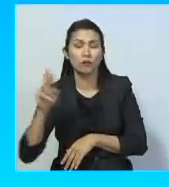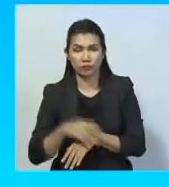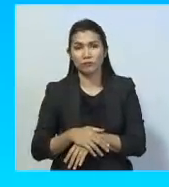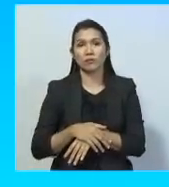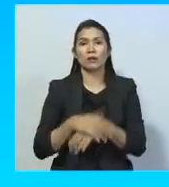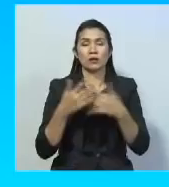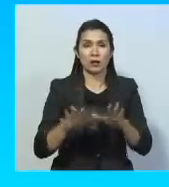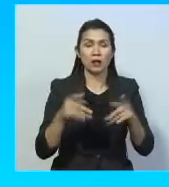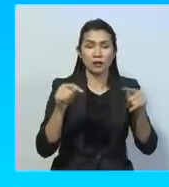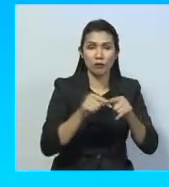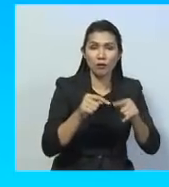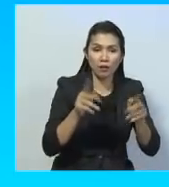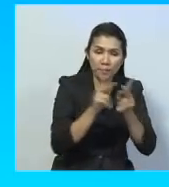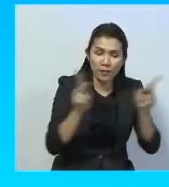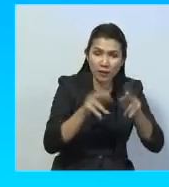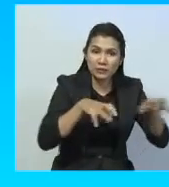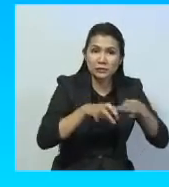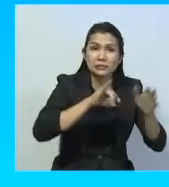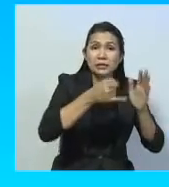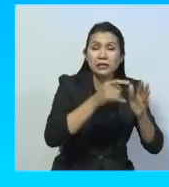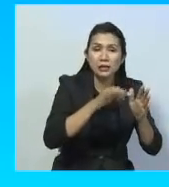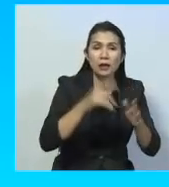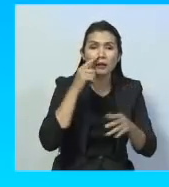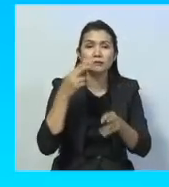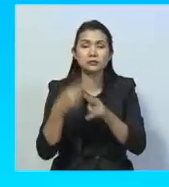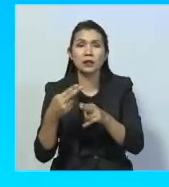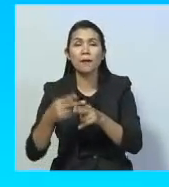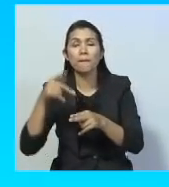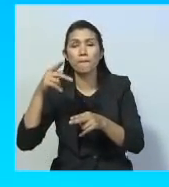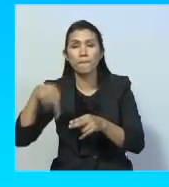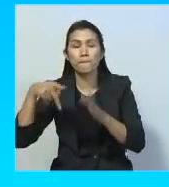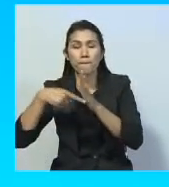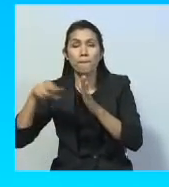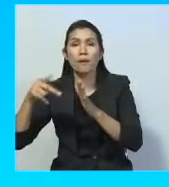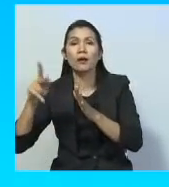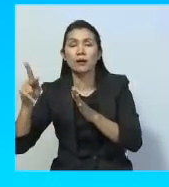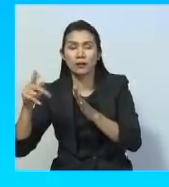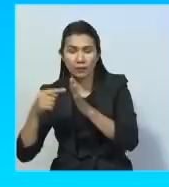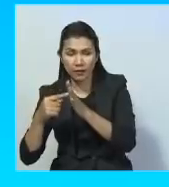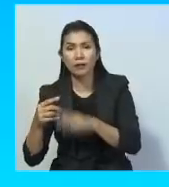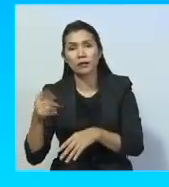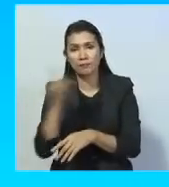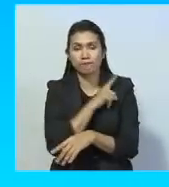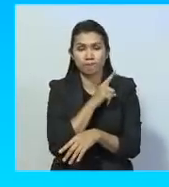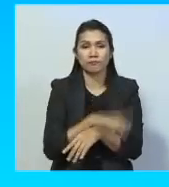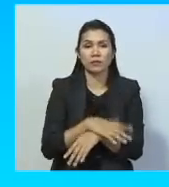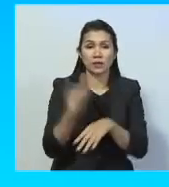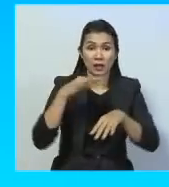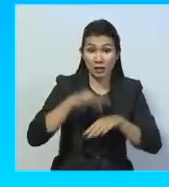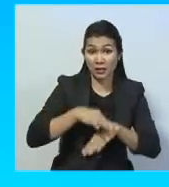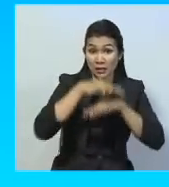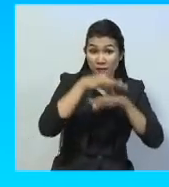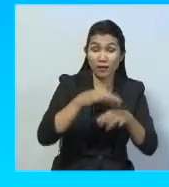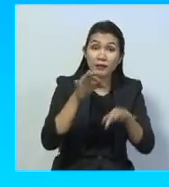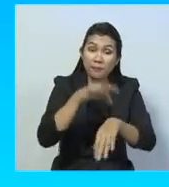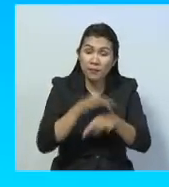ประธานแล้วก็ทางคณะกรรมการจริยธรรมของพรรคก็มีนายธรรมมาปิ่นสุกาญจนะเป็นประธานค่ะแล้วก็มีการแต่งตั้งในส่ว